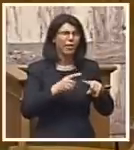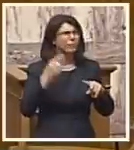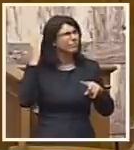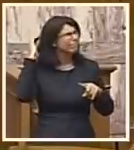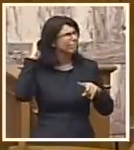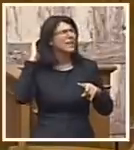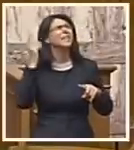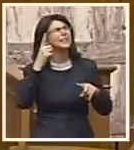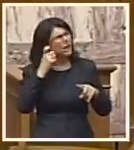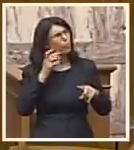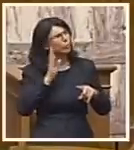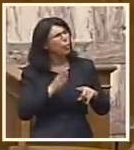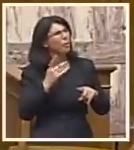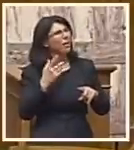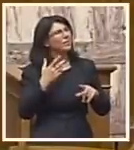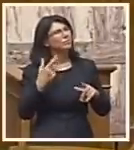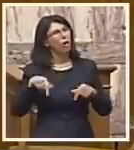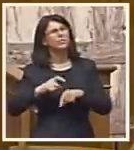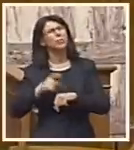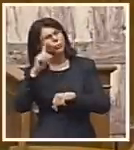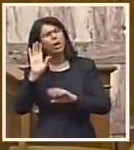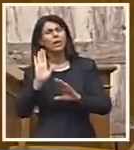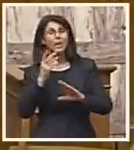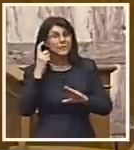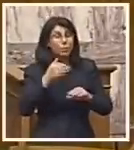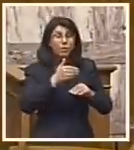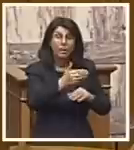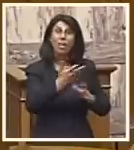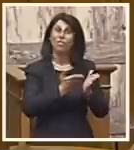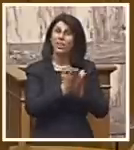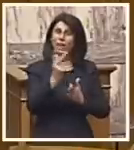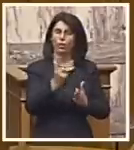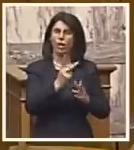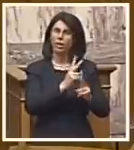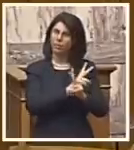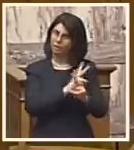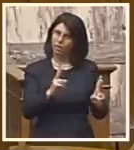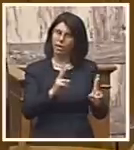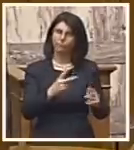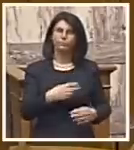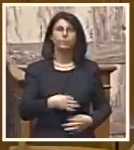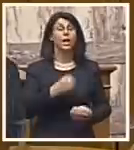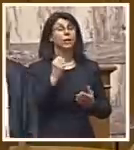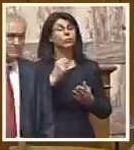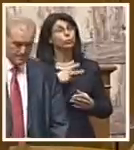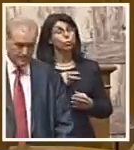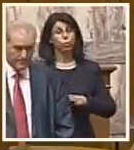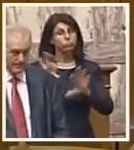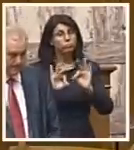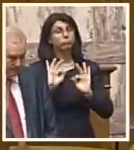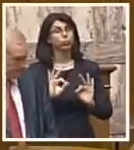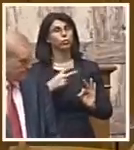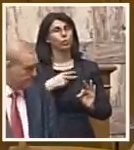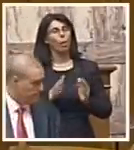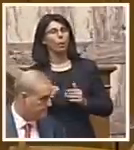ότι μπορούμε να δημιουργήσουμε? Μιας δίκαιης κοινωνίας, με διαφάνεια, με αξιοκρατία, βιώσιμη,